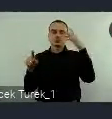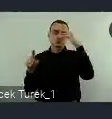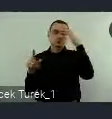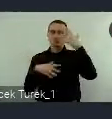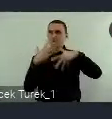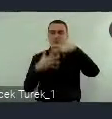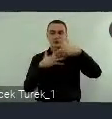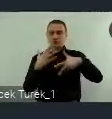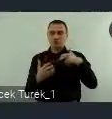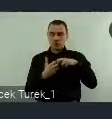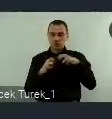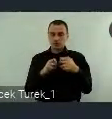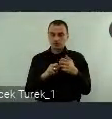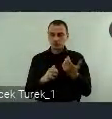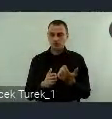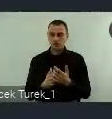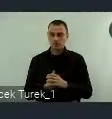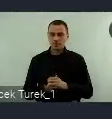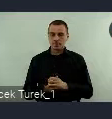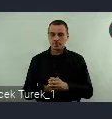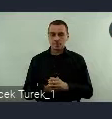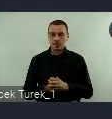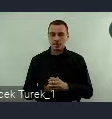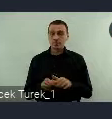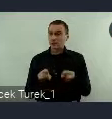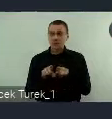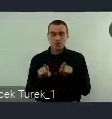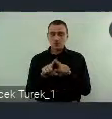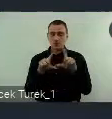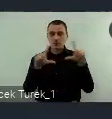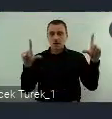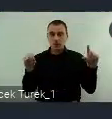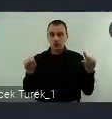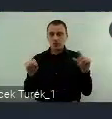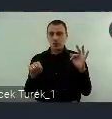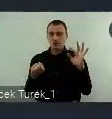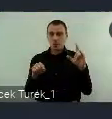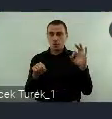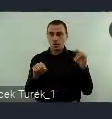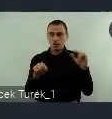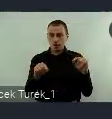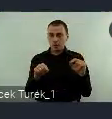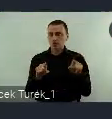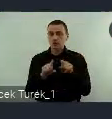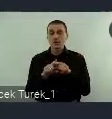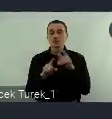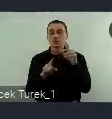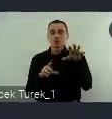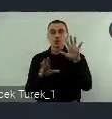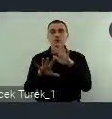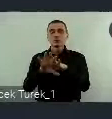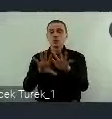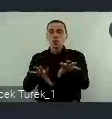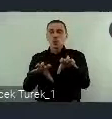zapamiętać tego planu to jest niemożliwe to samo się dotyczy tyflomapy też jest mapa którą trzeba po pierwsze przyswoić dłonią